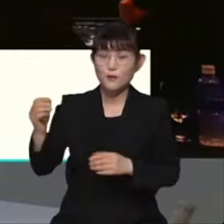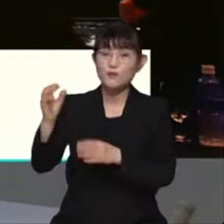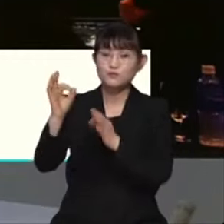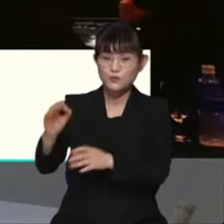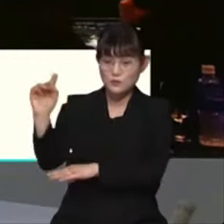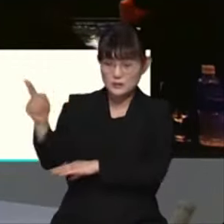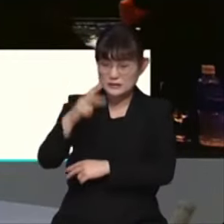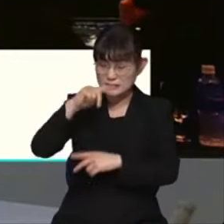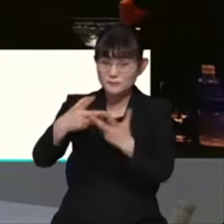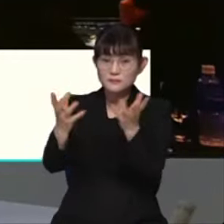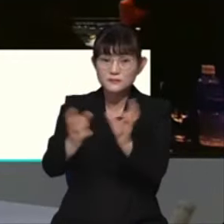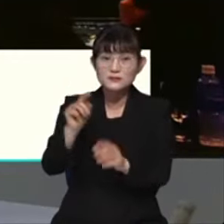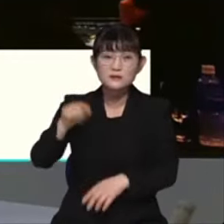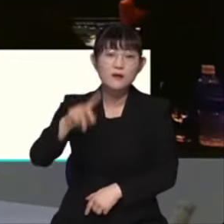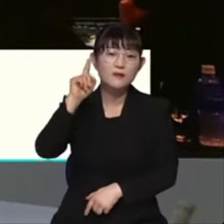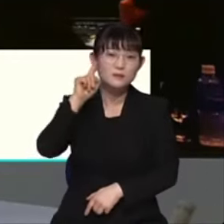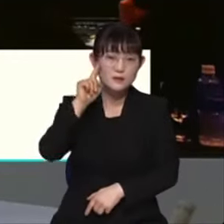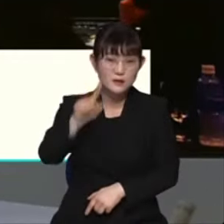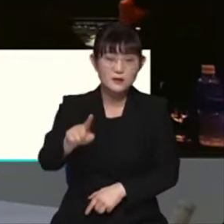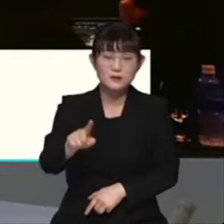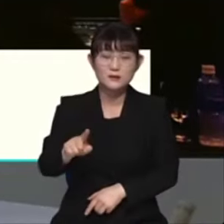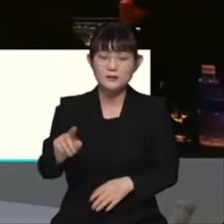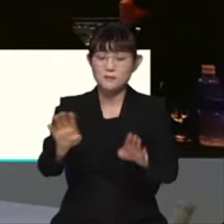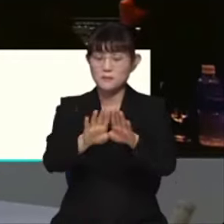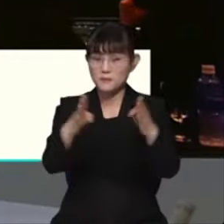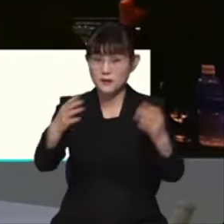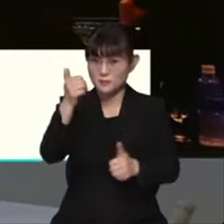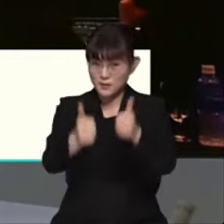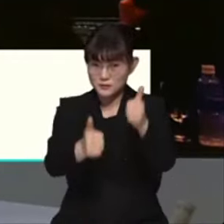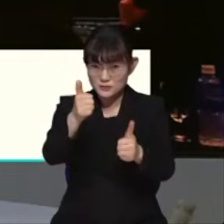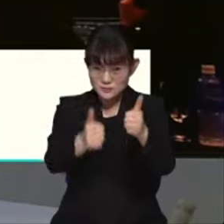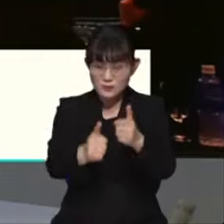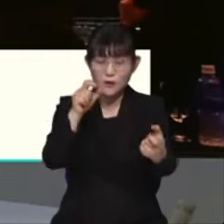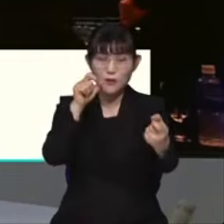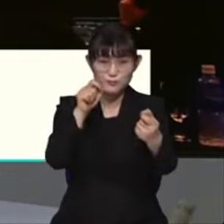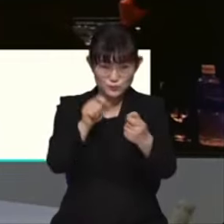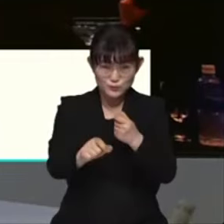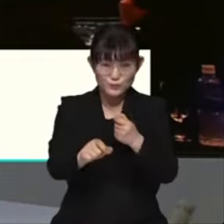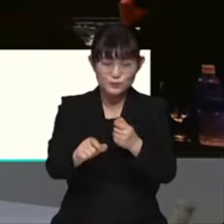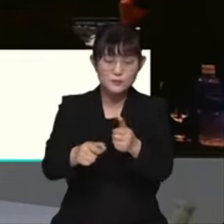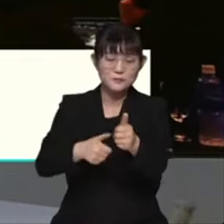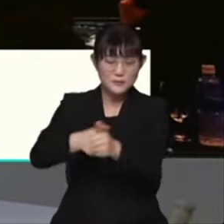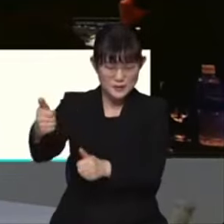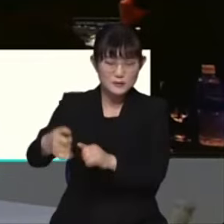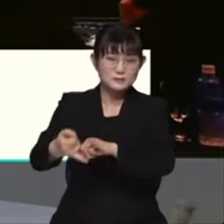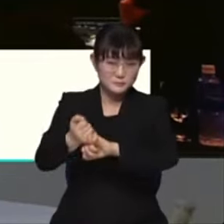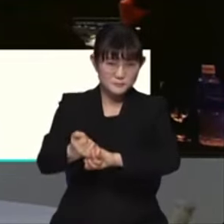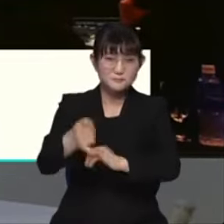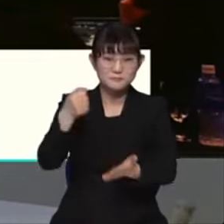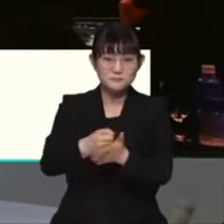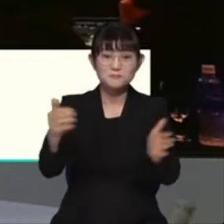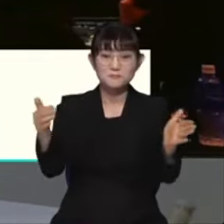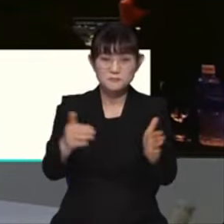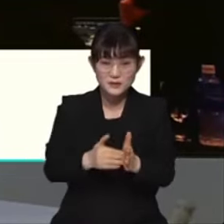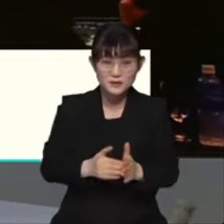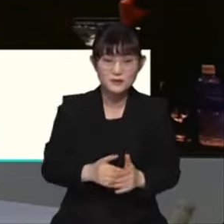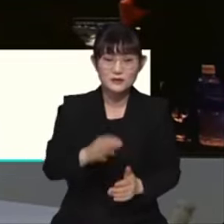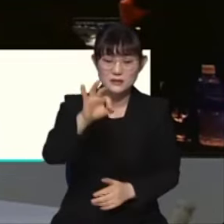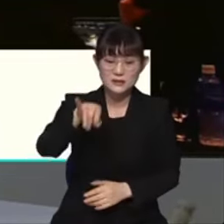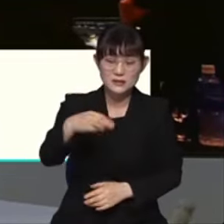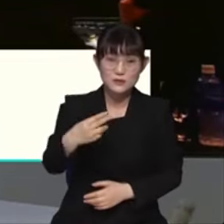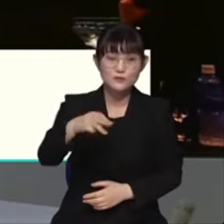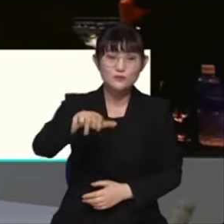프로야구 기아 타이거즈가 내일 홈에서 열리는 올 시즌 개막전을 앞두고 필승을 다짐했습니다. 현역 빅리거